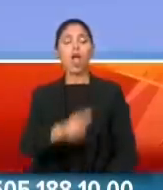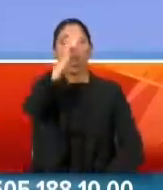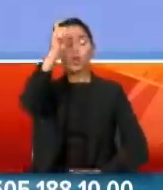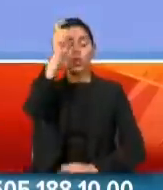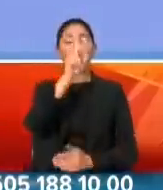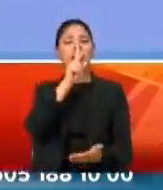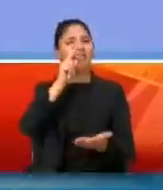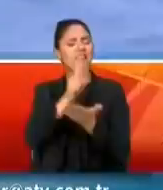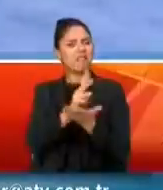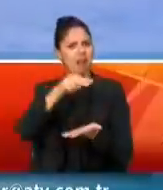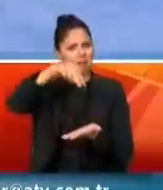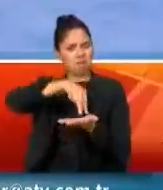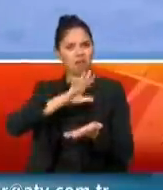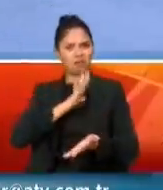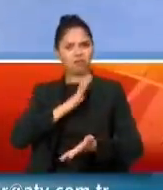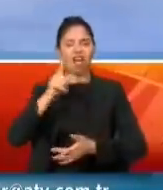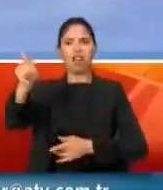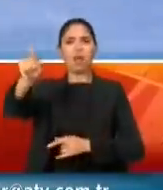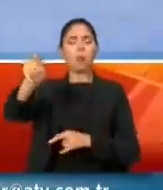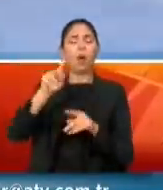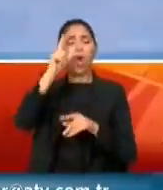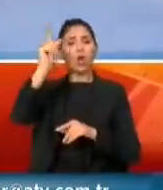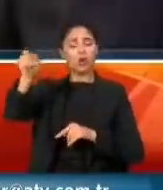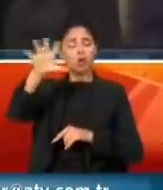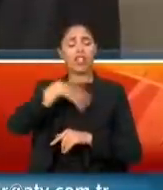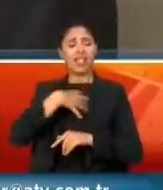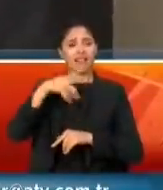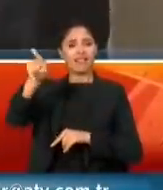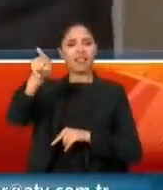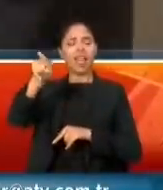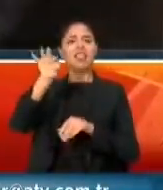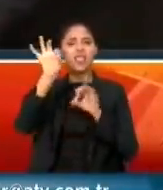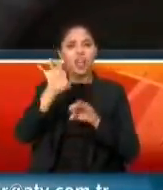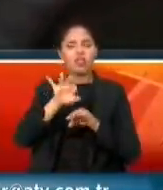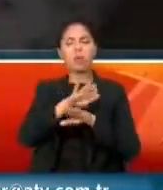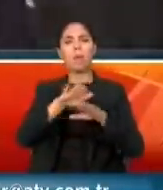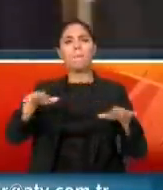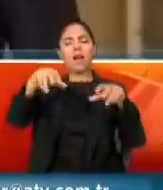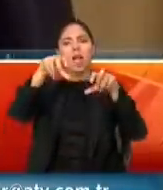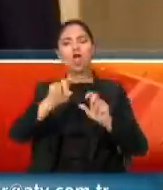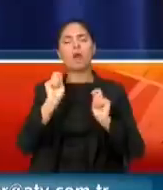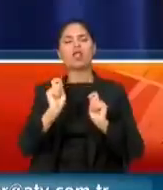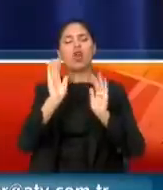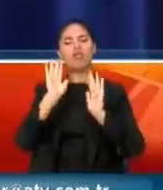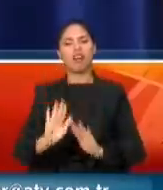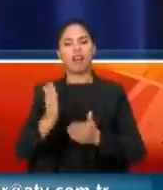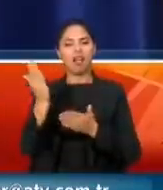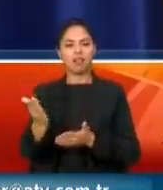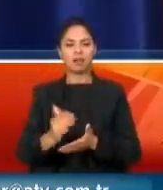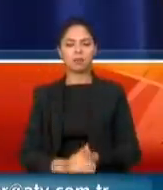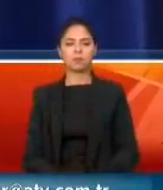Türkiye'nin kararlı duruşu karşısında manevra yapacak alanları kalmadı, Yunanistan masaya oturmak zorunda kaldı.